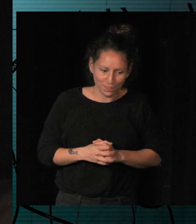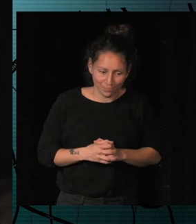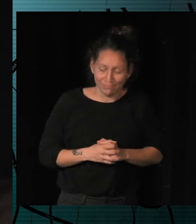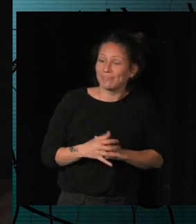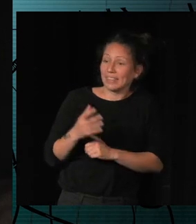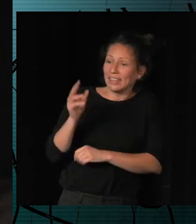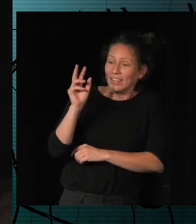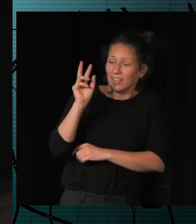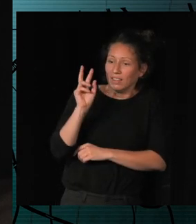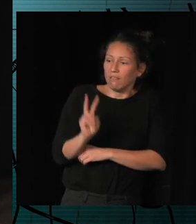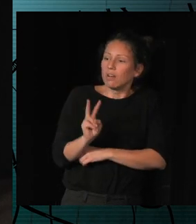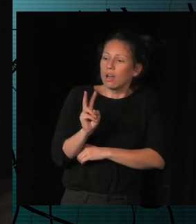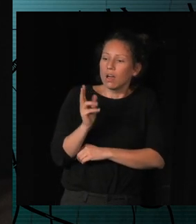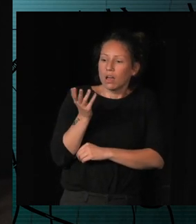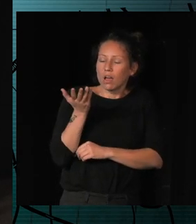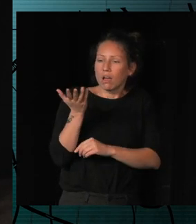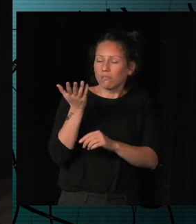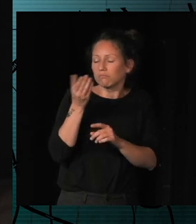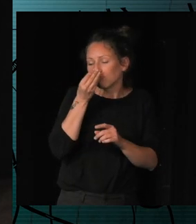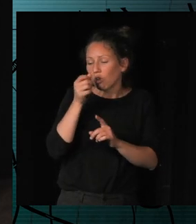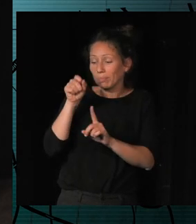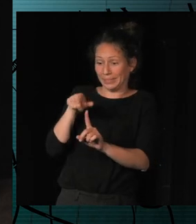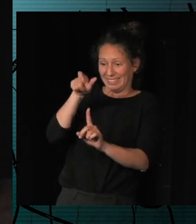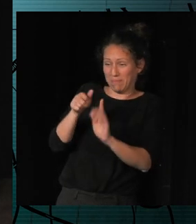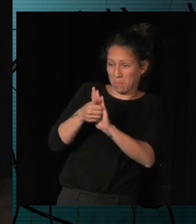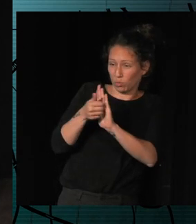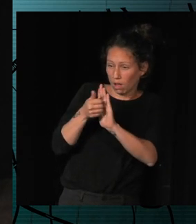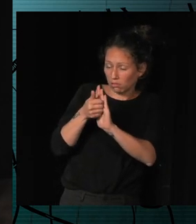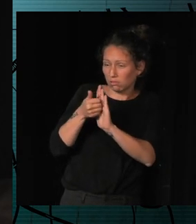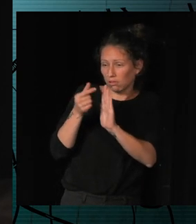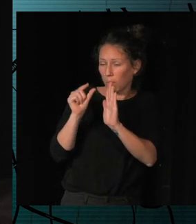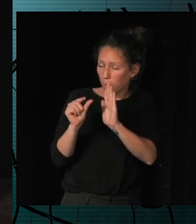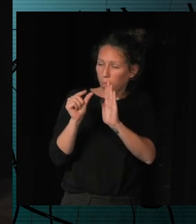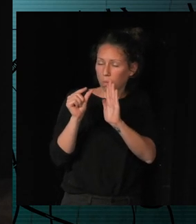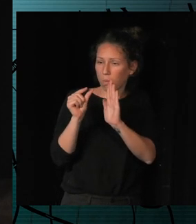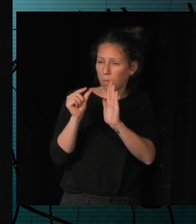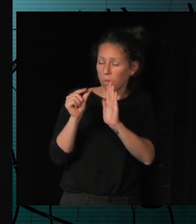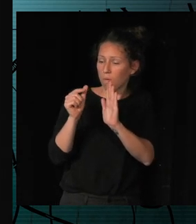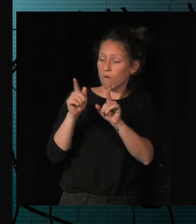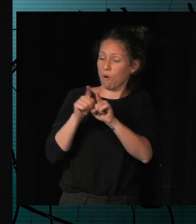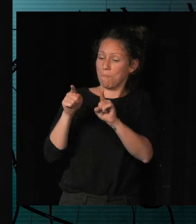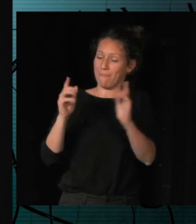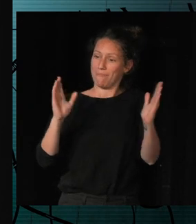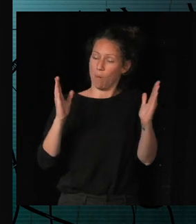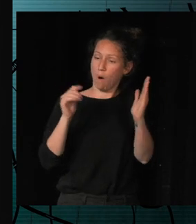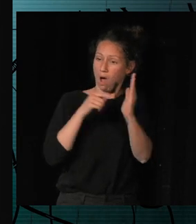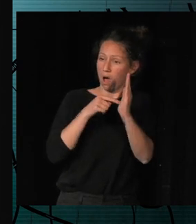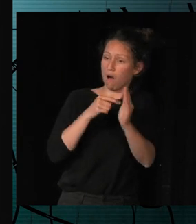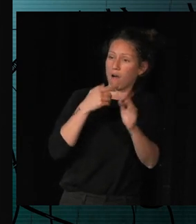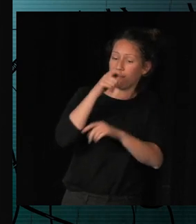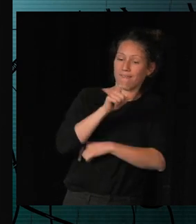thématiquement elle a quand même des choses hyper passionnantes à raconter je trouve que c'est la manière dont elle fonctionne encore une fois en miroir avec Rose parce que pour moi